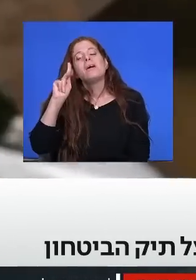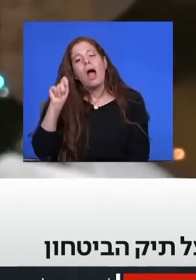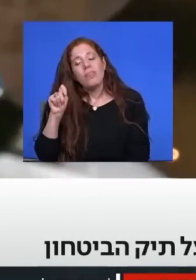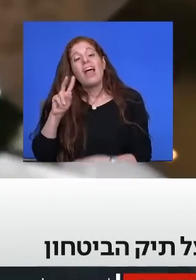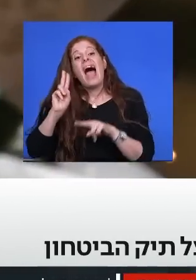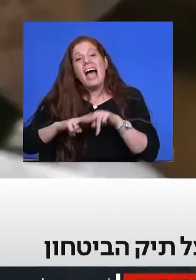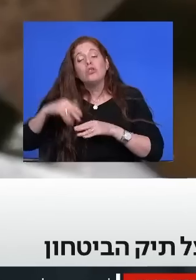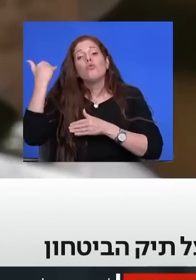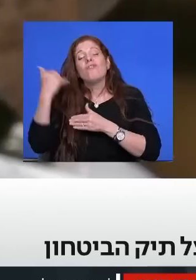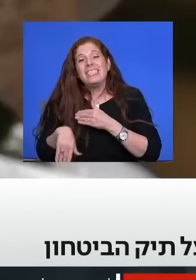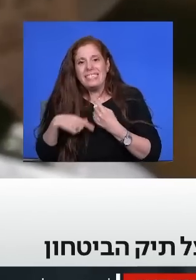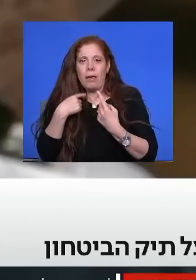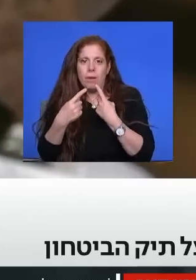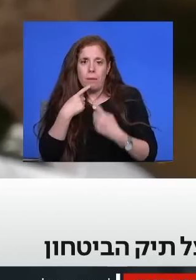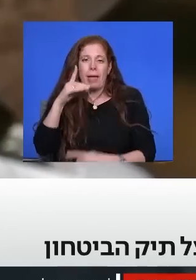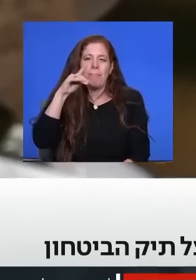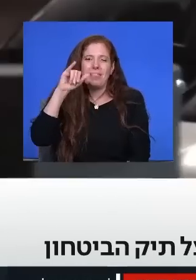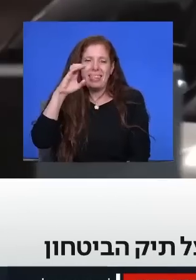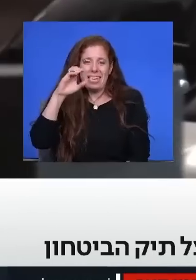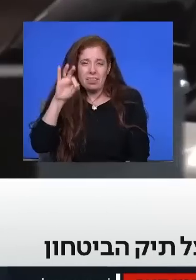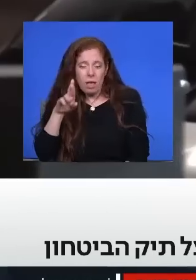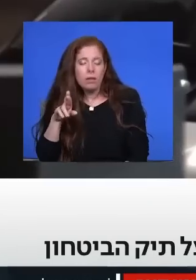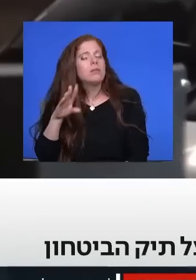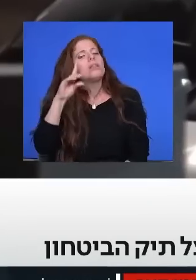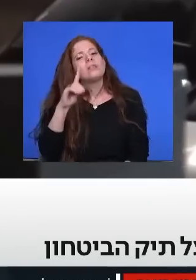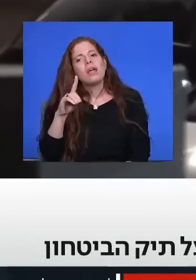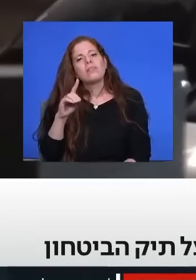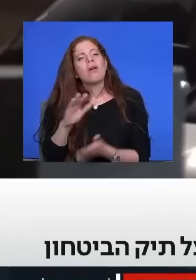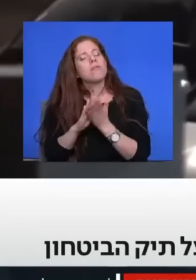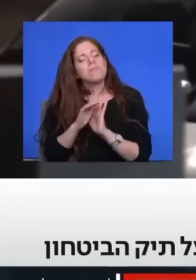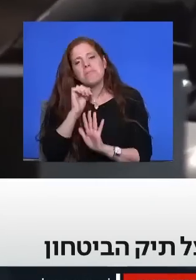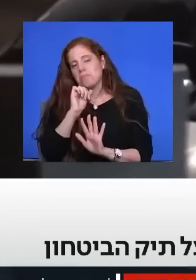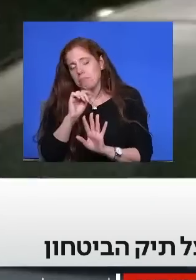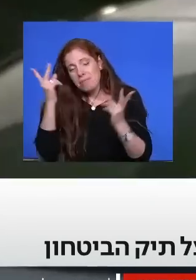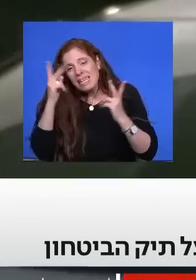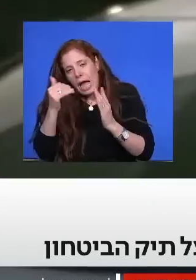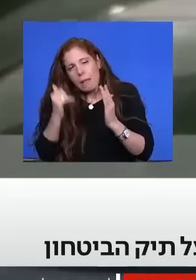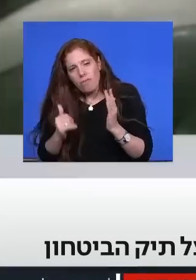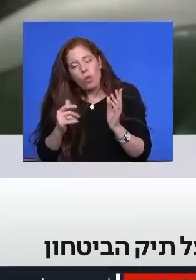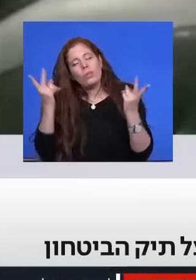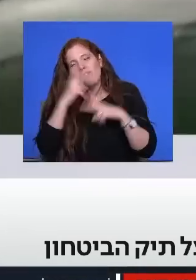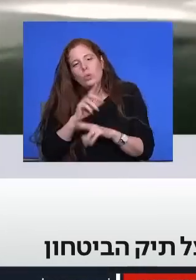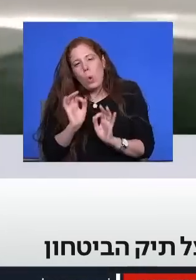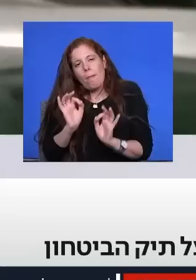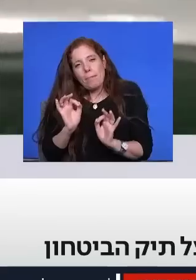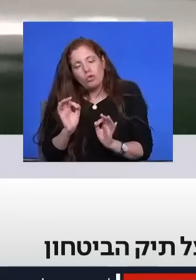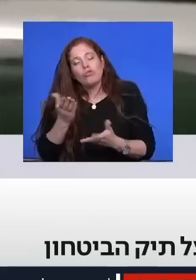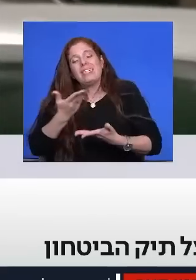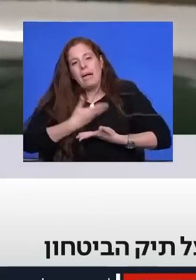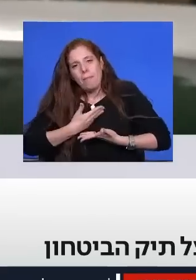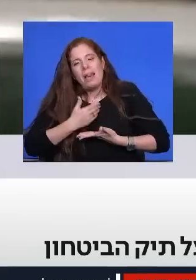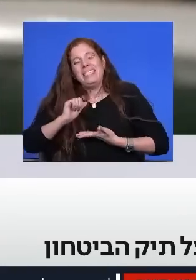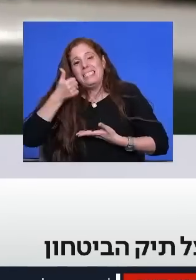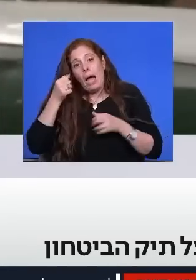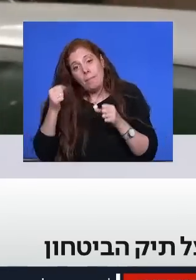כבר עם דיכטר היום. דיכטר ירד מהאפשרות שהוא יקבל את תיק הביטחון, הבין שהוא לא ממש צפוי להיות בקרוב שר